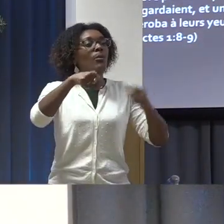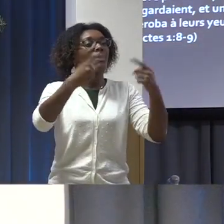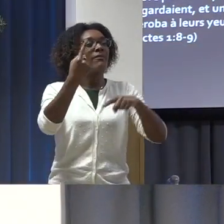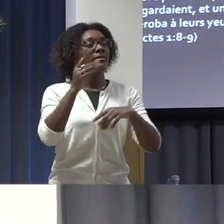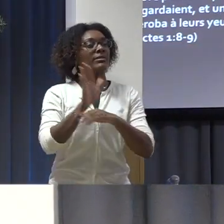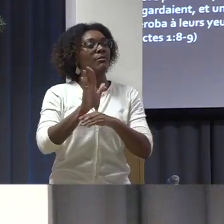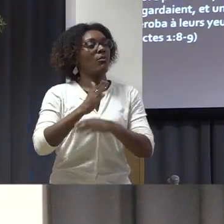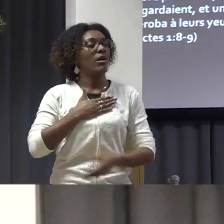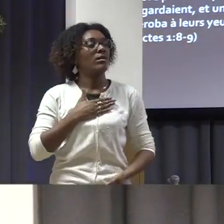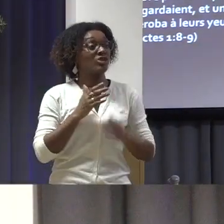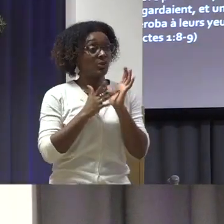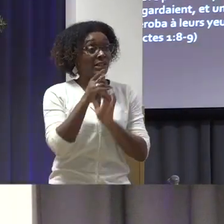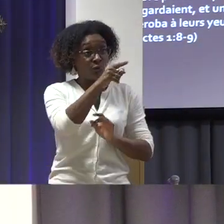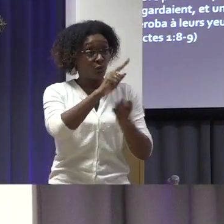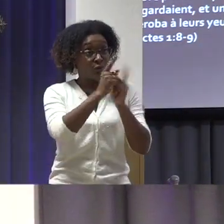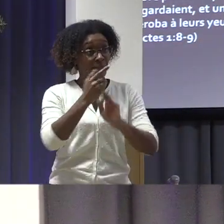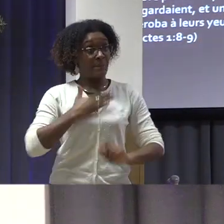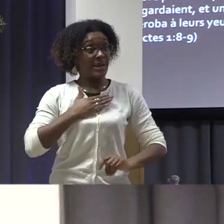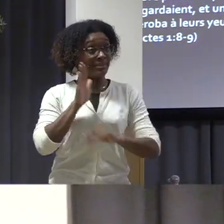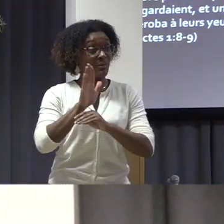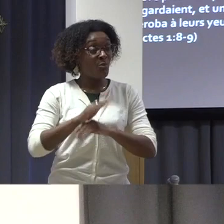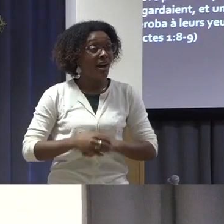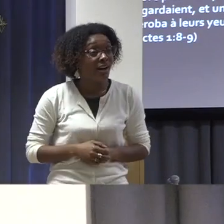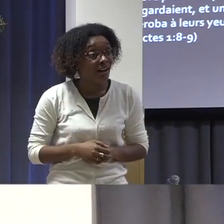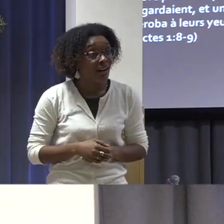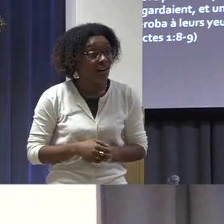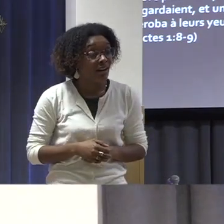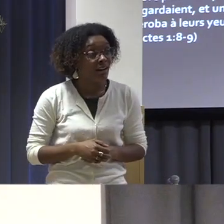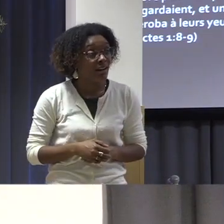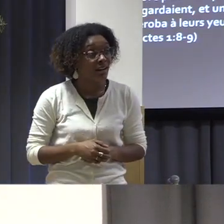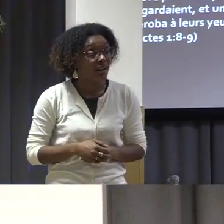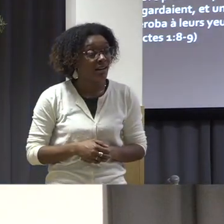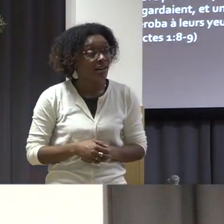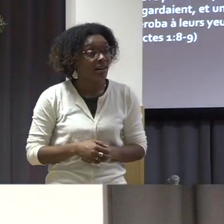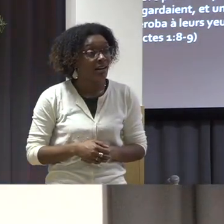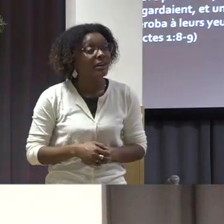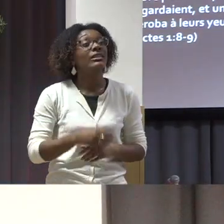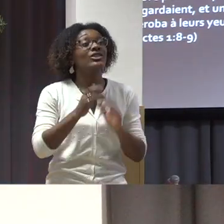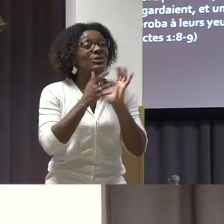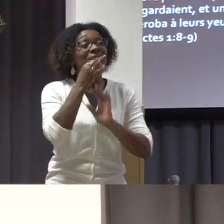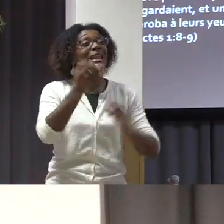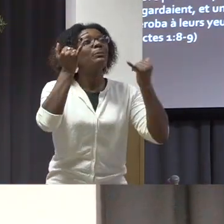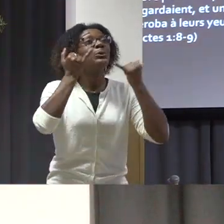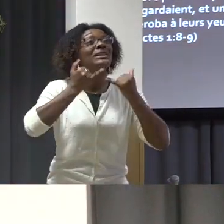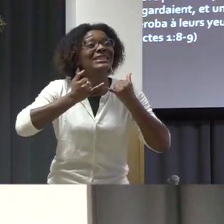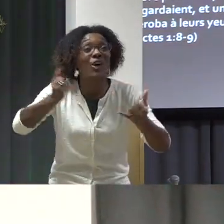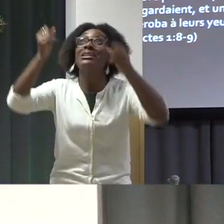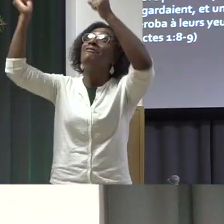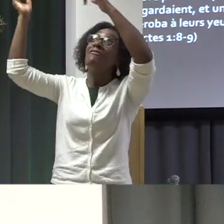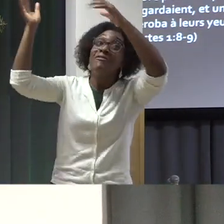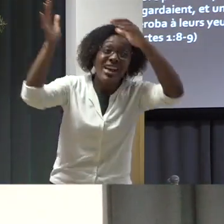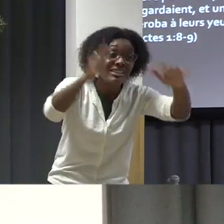clair il parle à ses disciples sauver des vies la puissance viendra est la